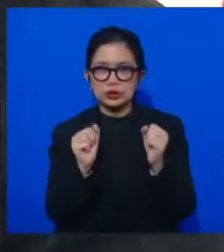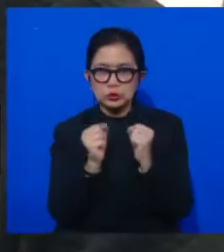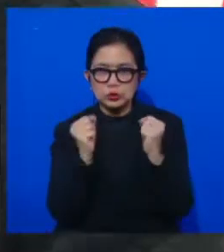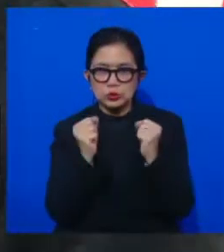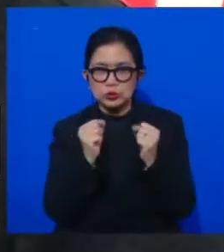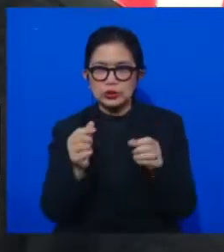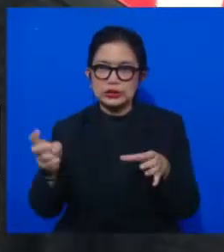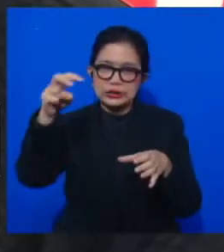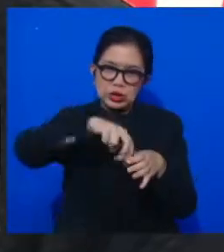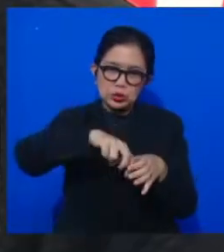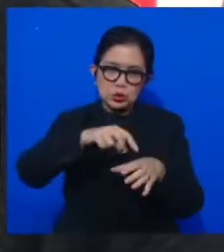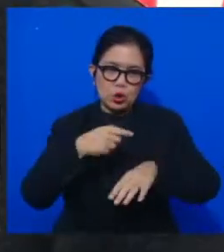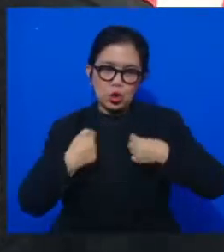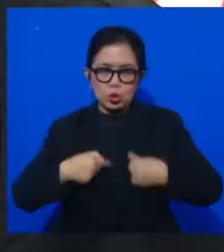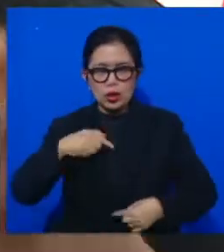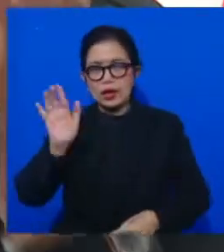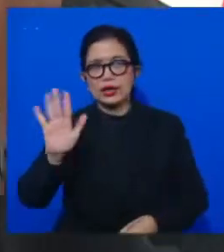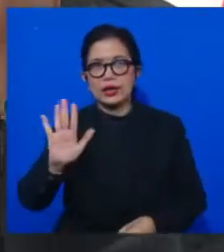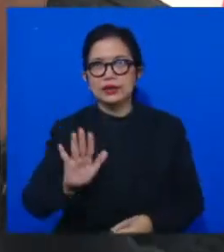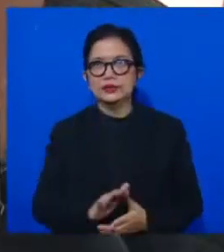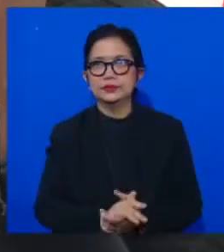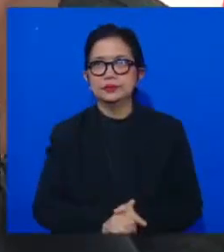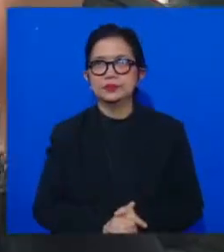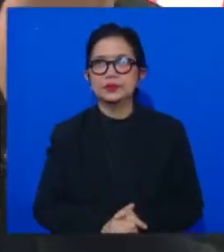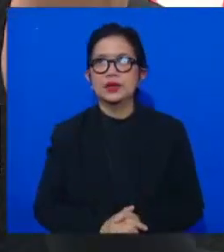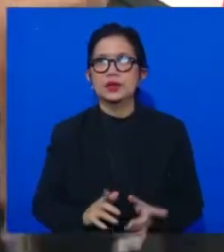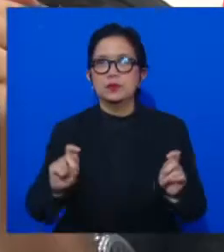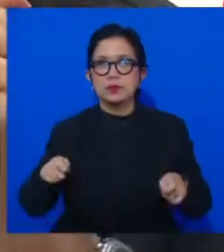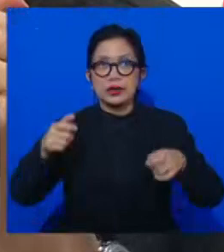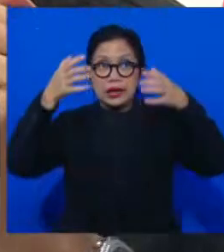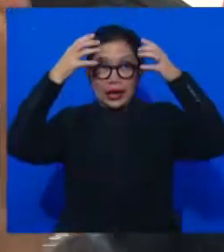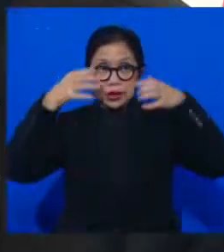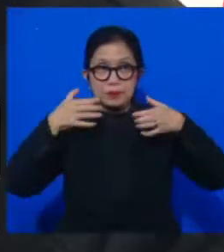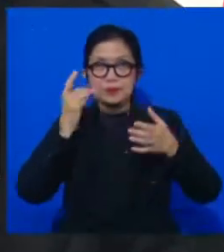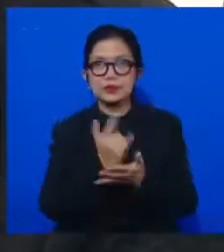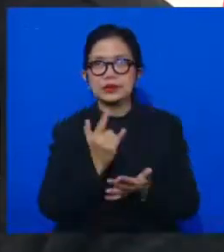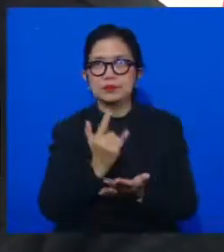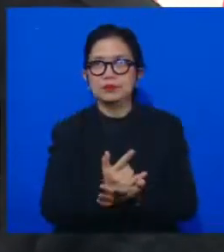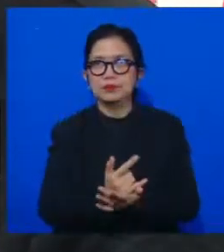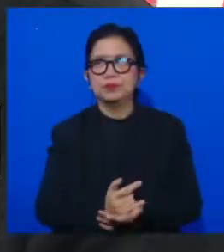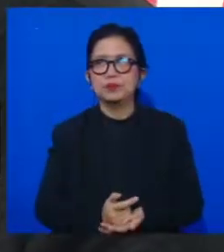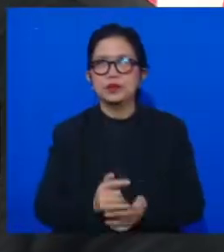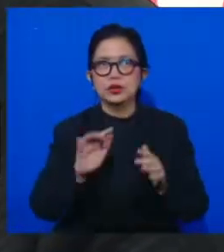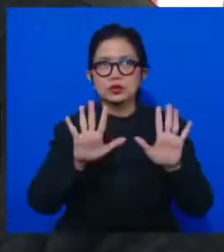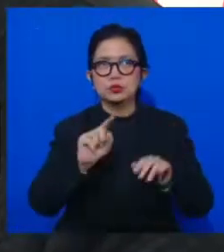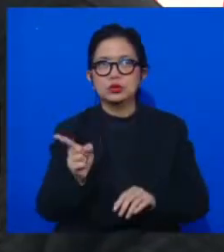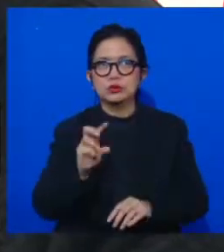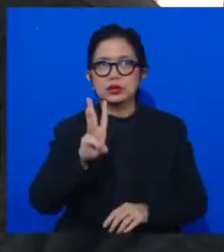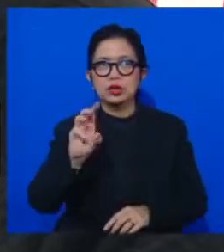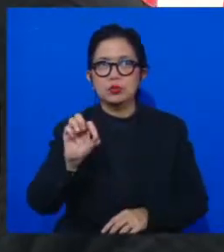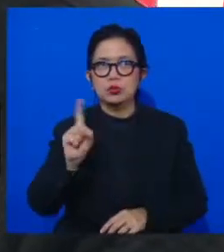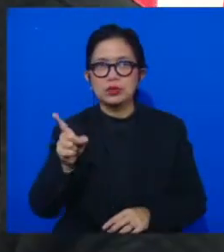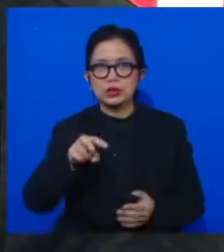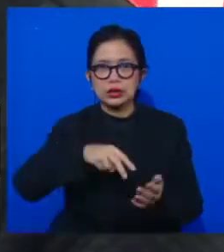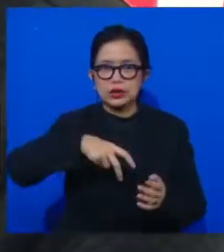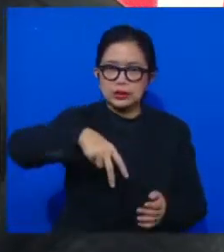akan menimbulkan goresan atau yang lain-lainnya. Tapi kita juga kasih helm untuk pengamannya juga. 10-30 menit jatuh-jatuh, tapi